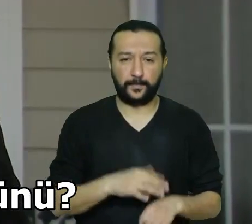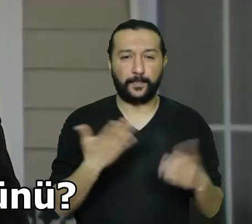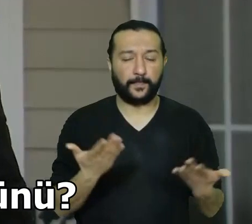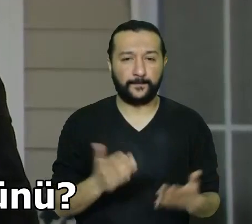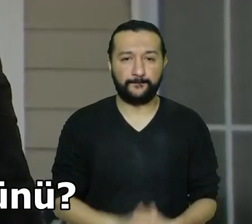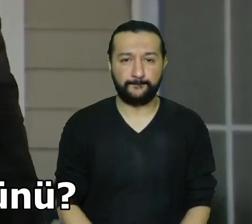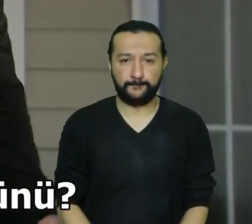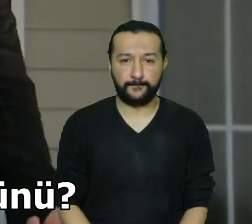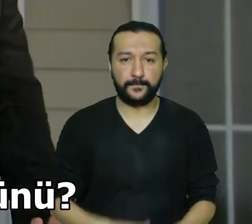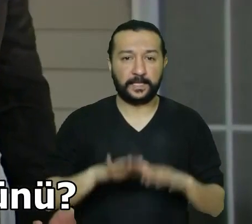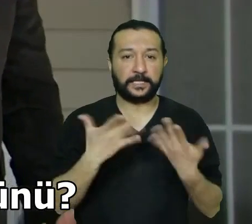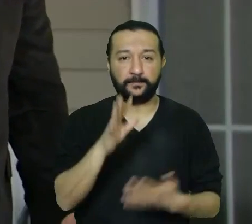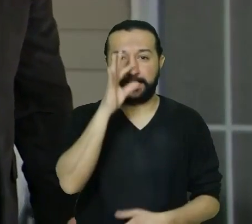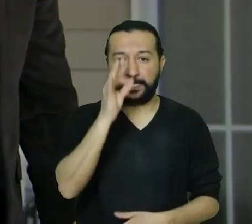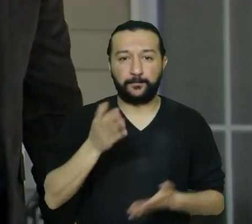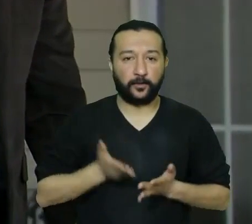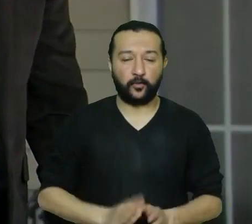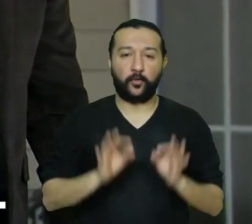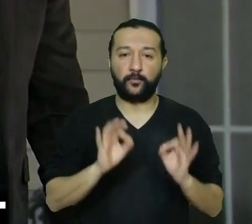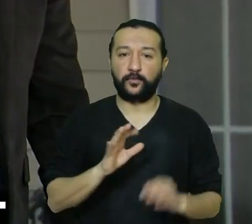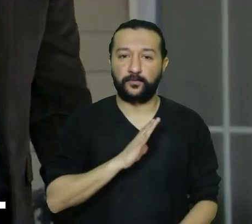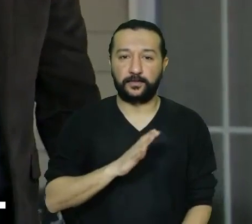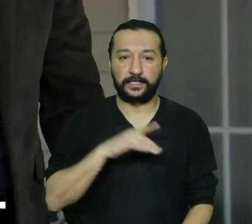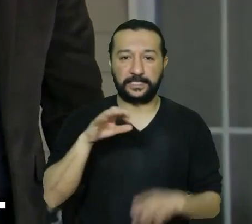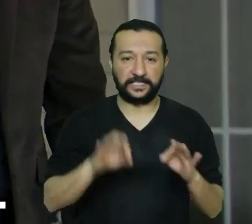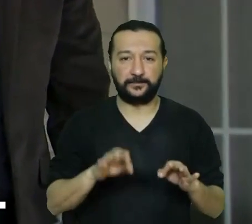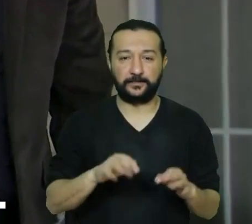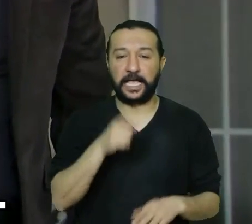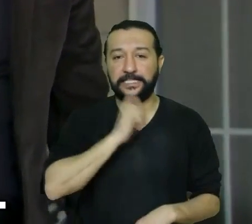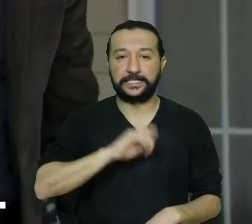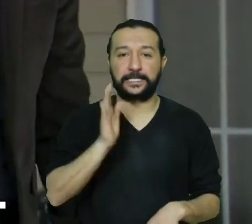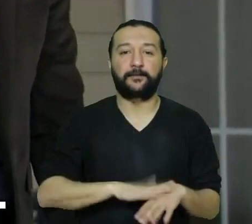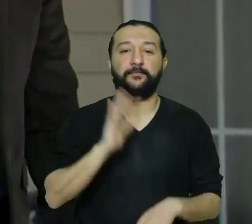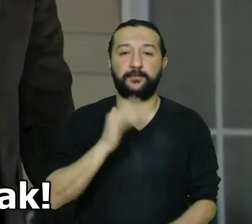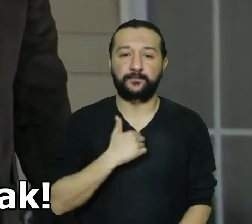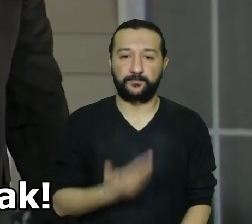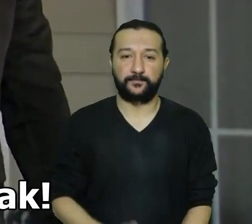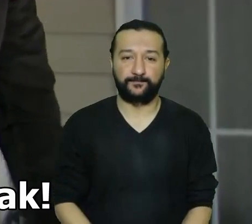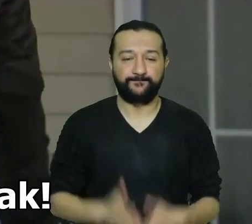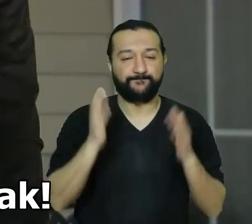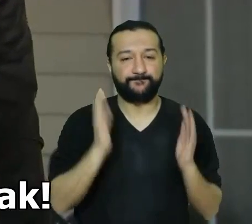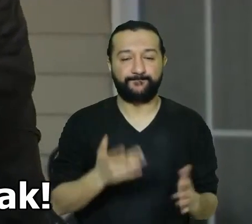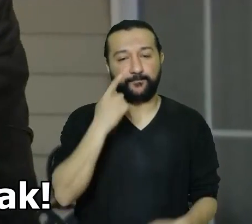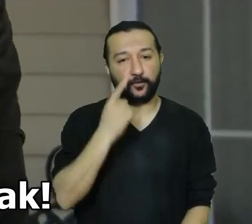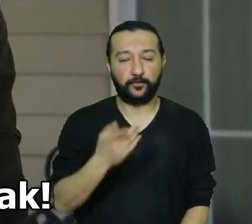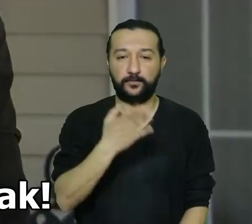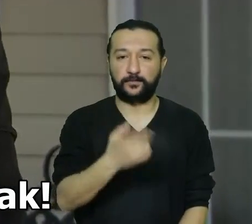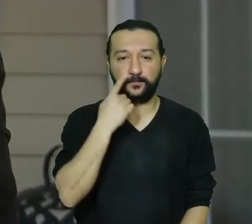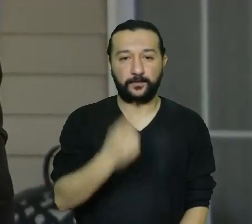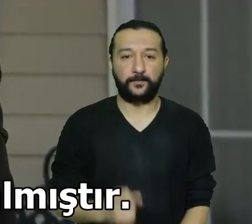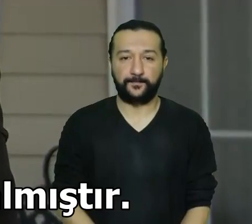Hayır, acaba kimin doğum günü? Şimdi pot kırmayayım ya. Hay Allah, görüyor musun